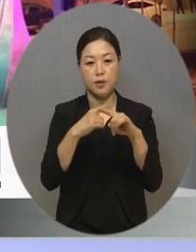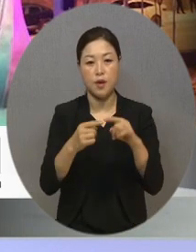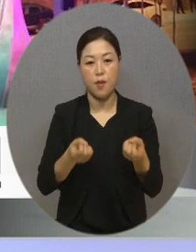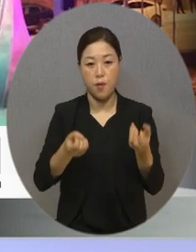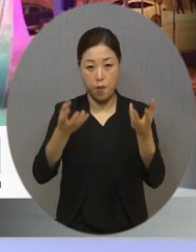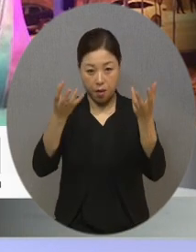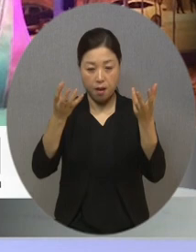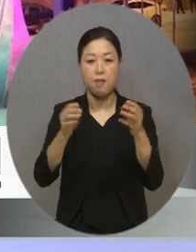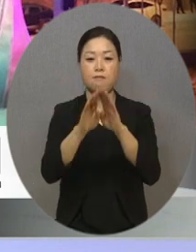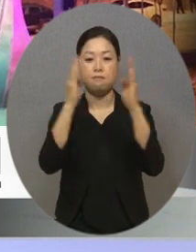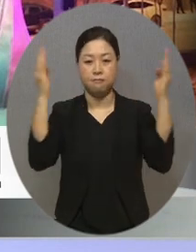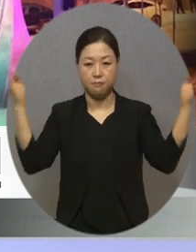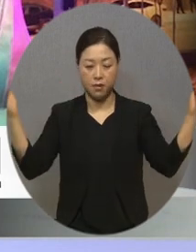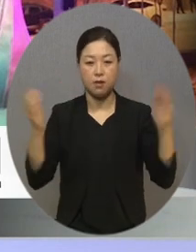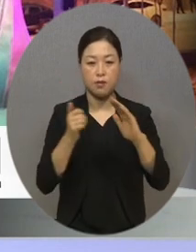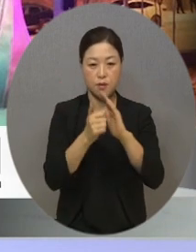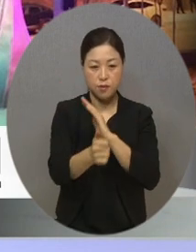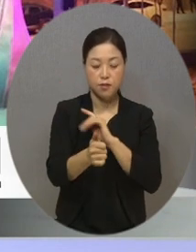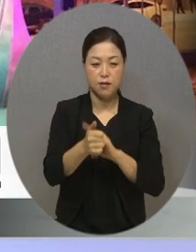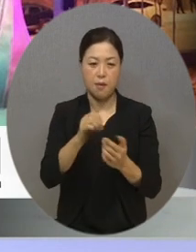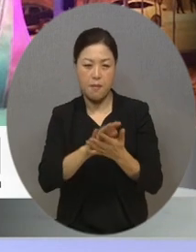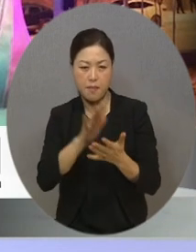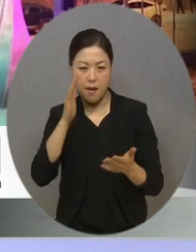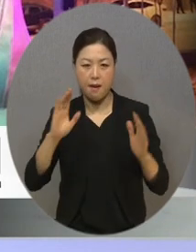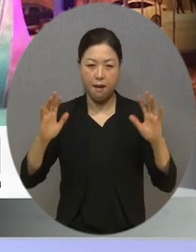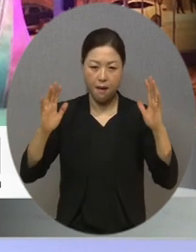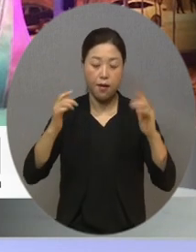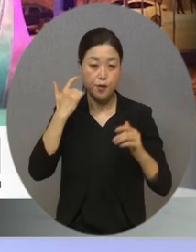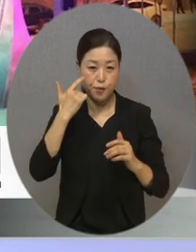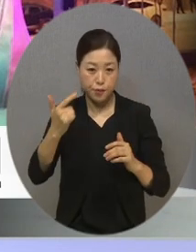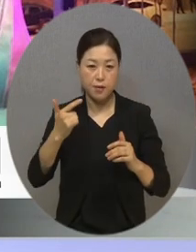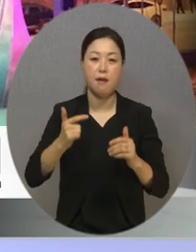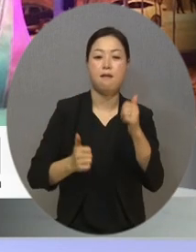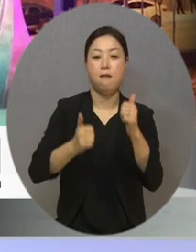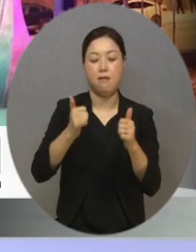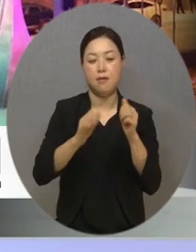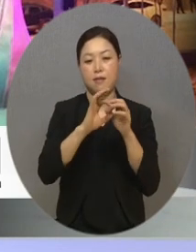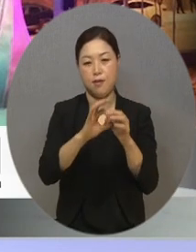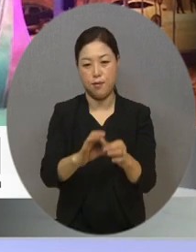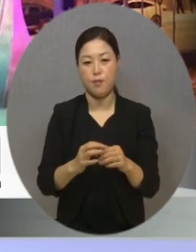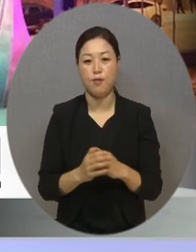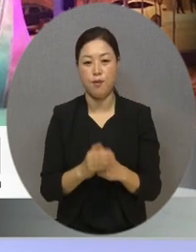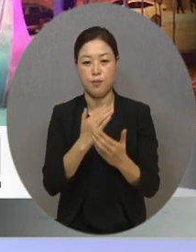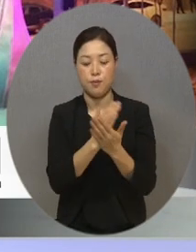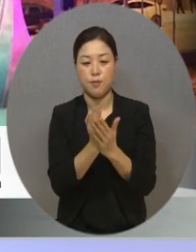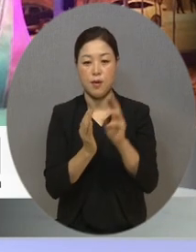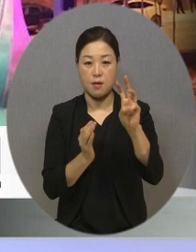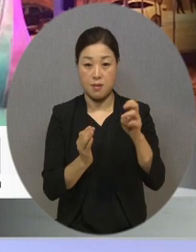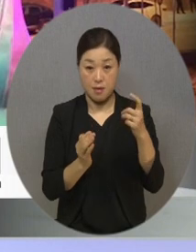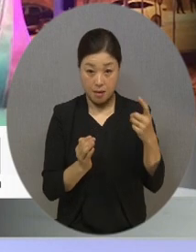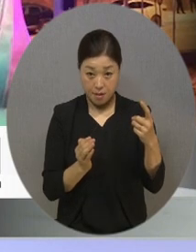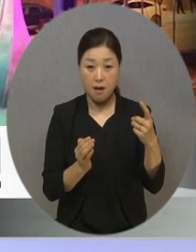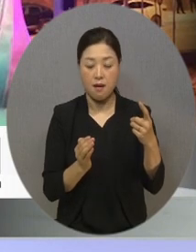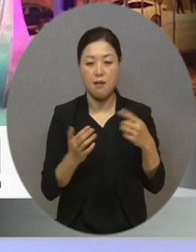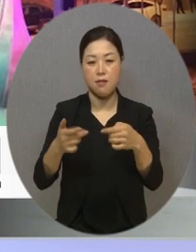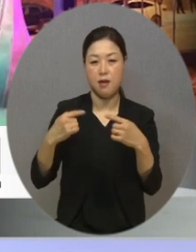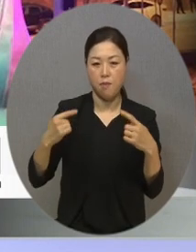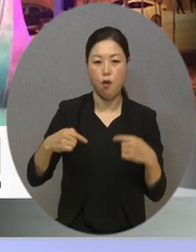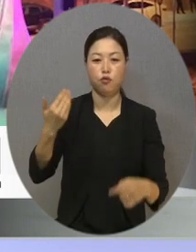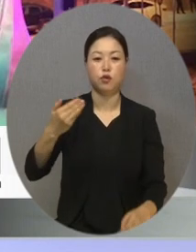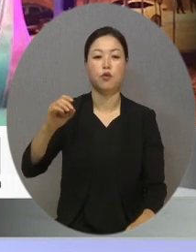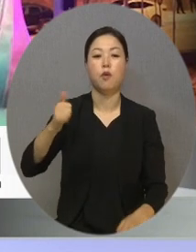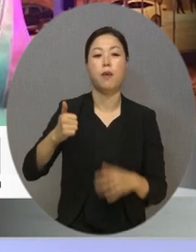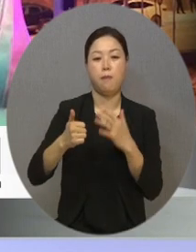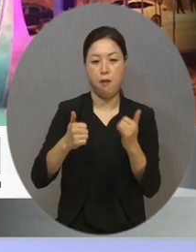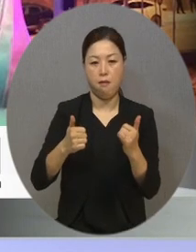선수들의 열정과 환호가 가득한 6일의 시간이 펼쳐졌는데요. 31개 종목에 9,500여 명의 선수가